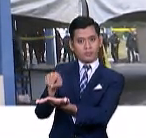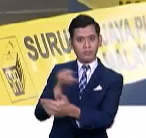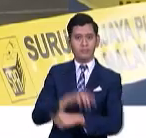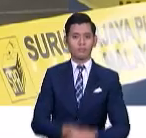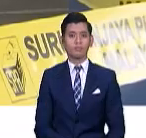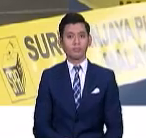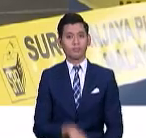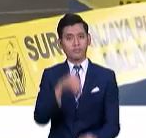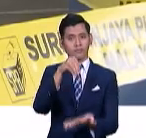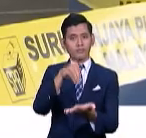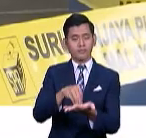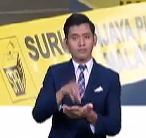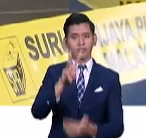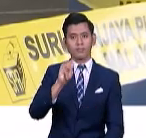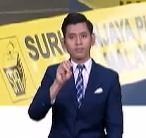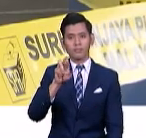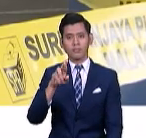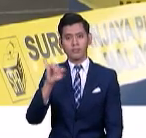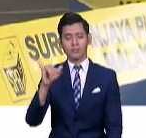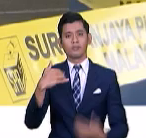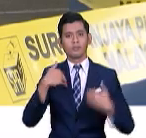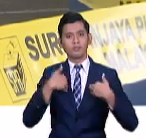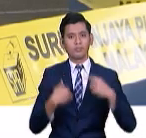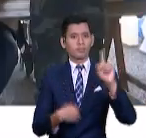Di Miri, secara keseluruhan terdapat